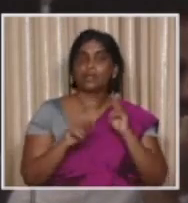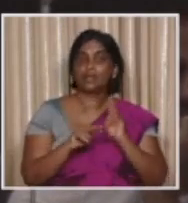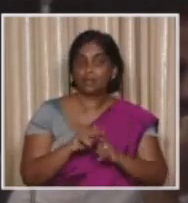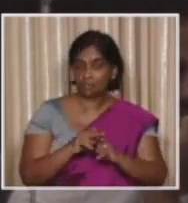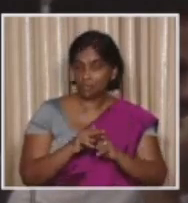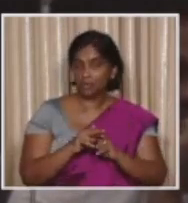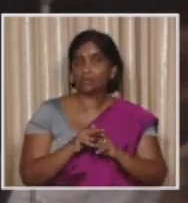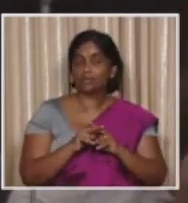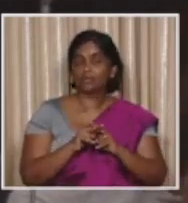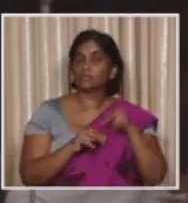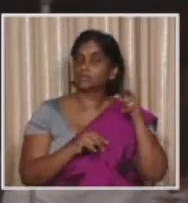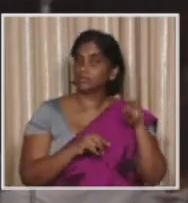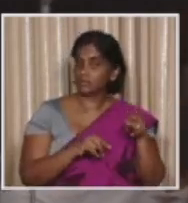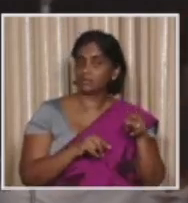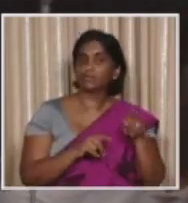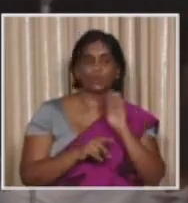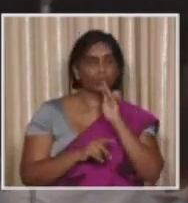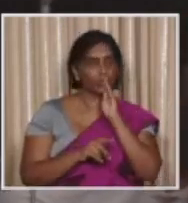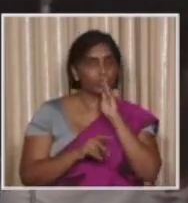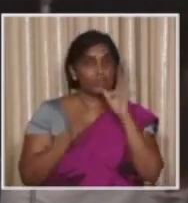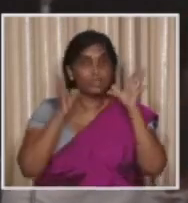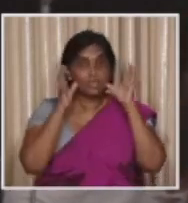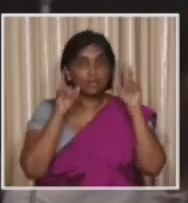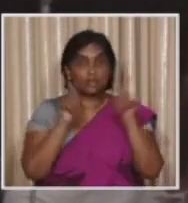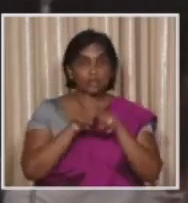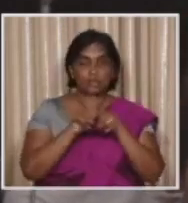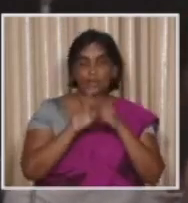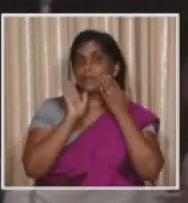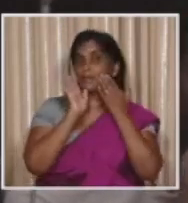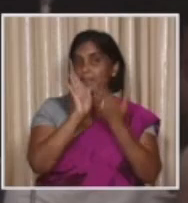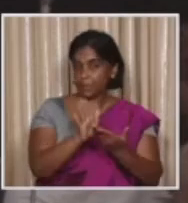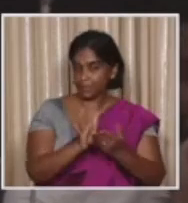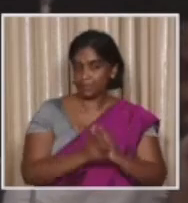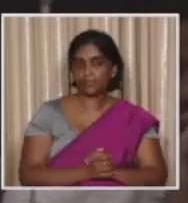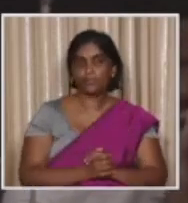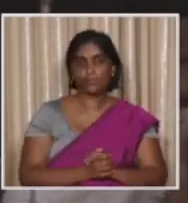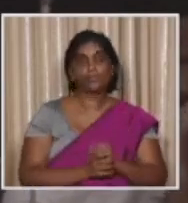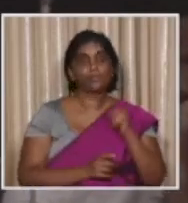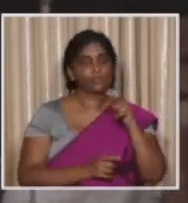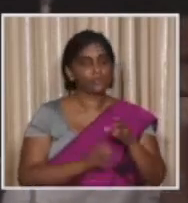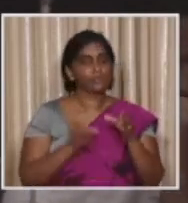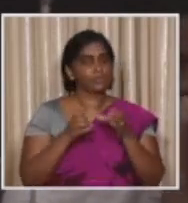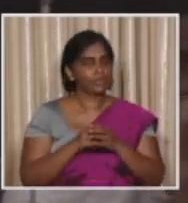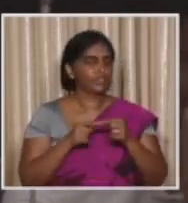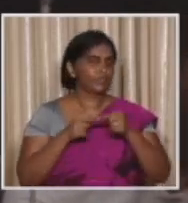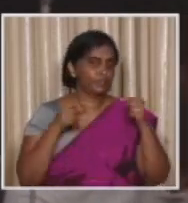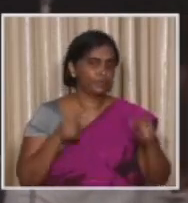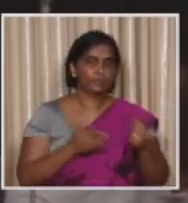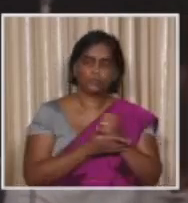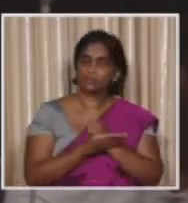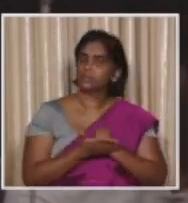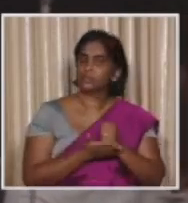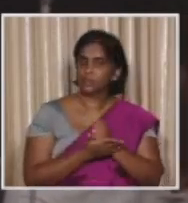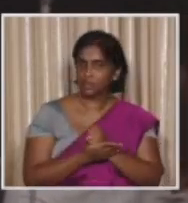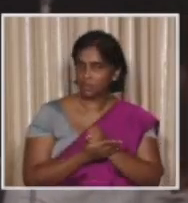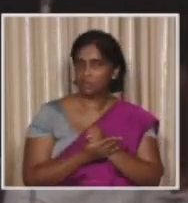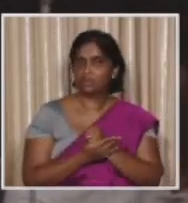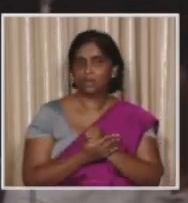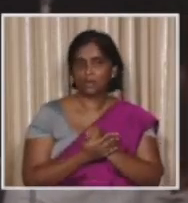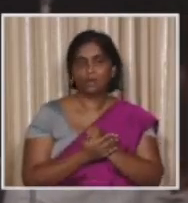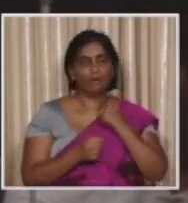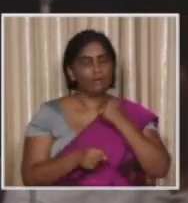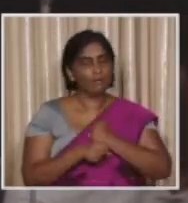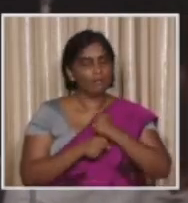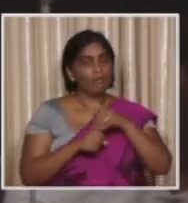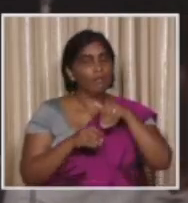අරමුදල කියන එක එක පැත්තකින් බිල්ලක් හැටියටත් ඉදිරිපත් කළා තියෙනවා. දැන් මෙතන ඉන්න පක්ෂ විපක්ෂ සියලු දෙනා